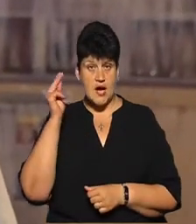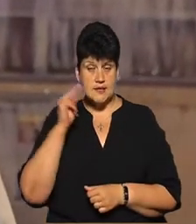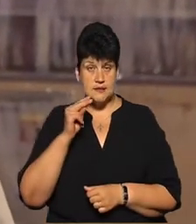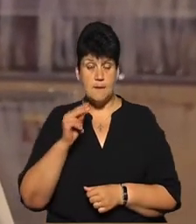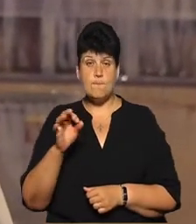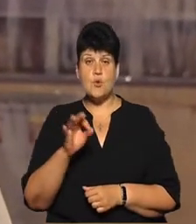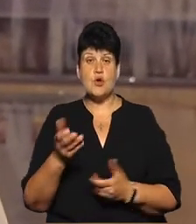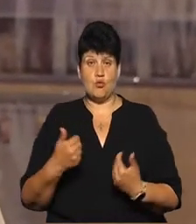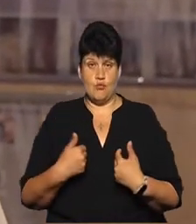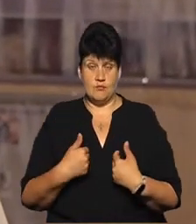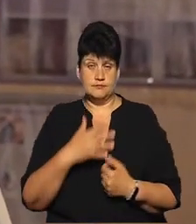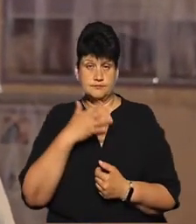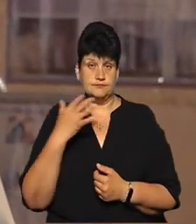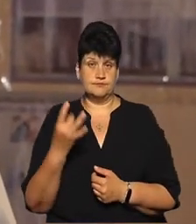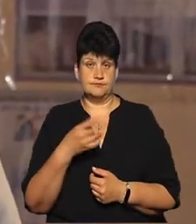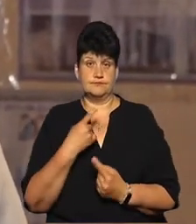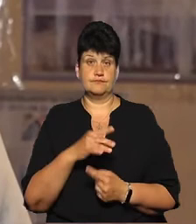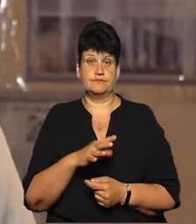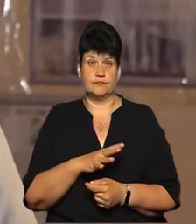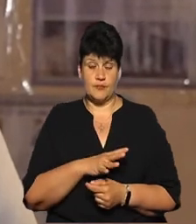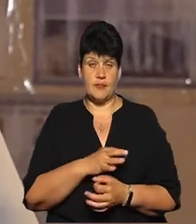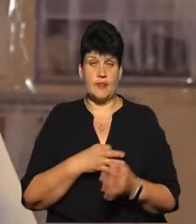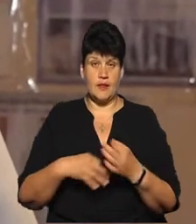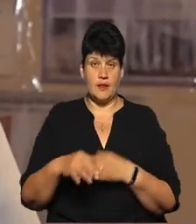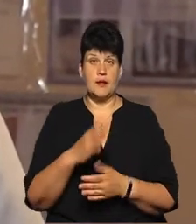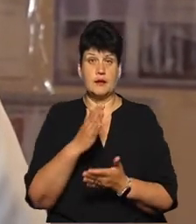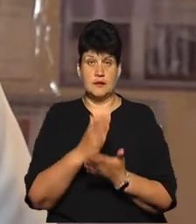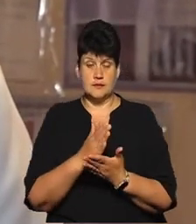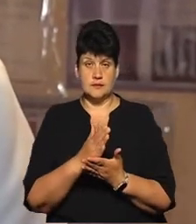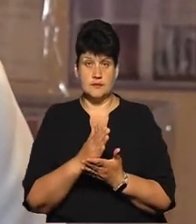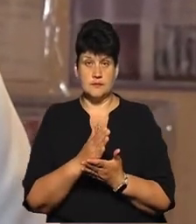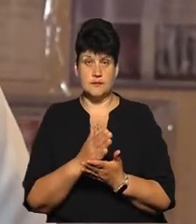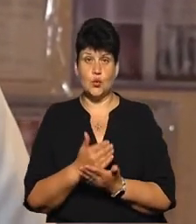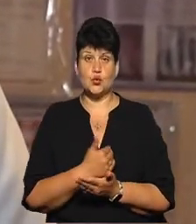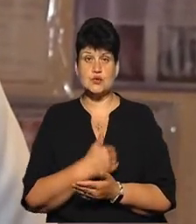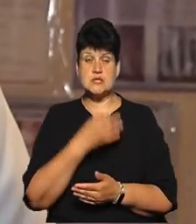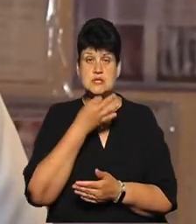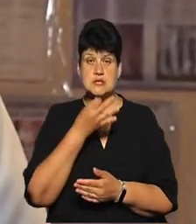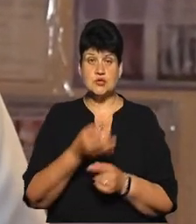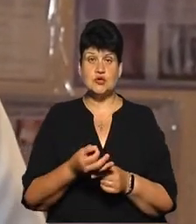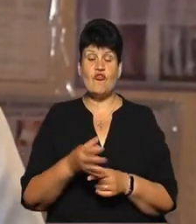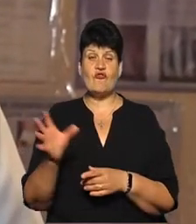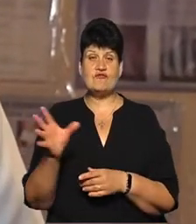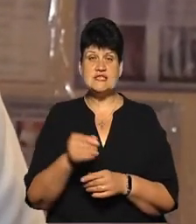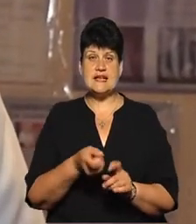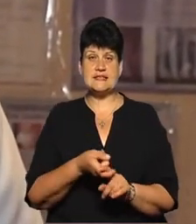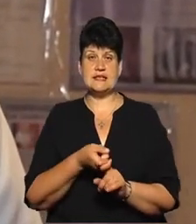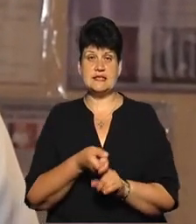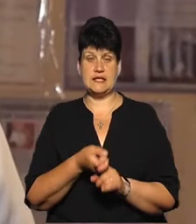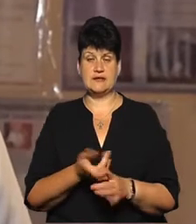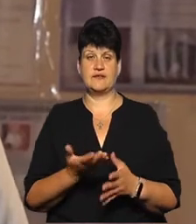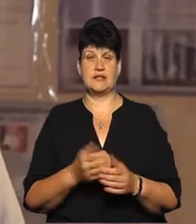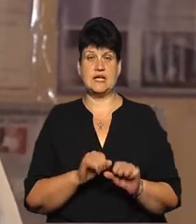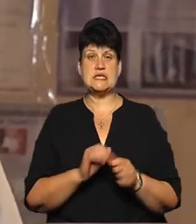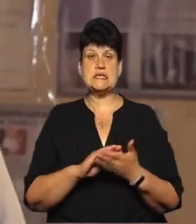ми неодноразово говорили і обговорюємо, хочу зазначити, що все буде залежати від безпекової ситуації,